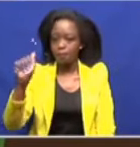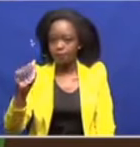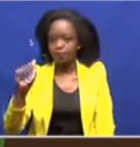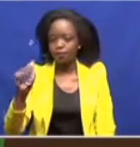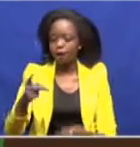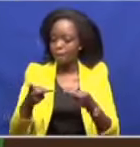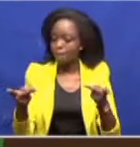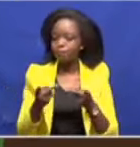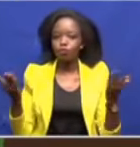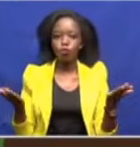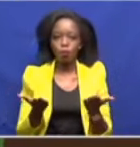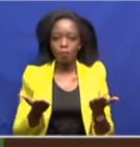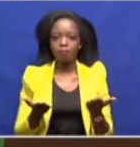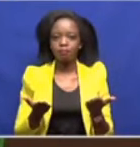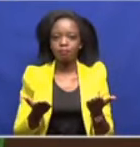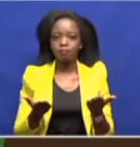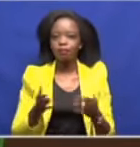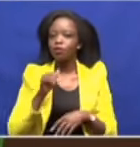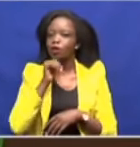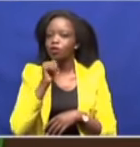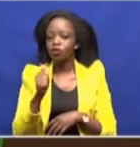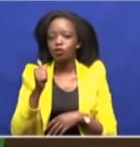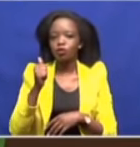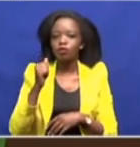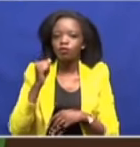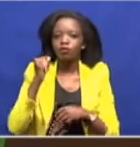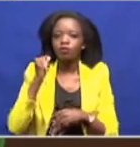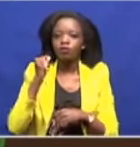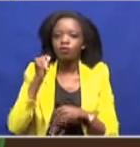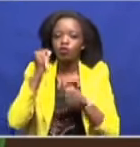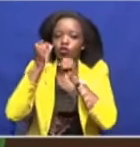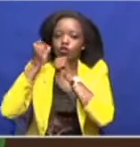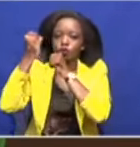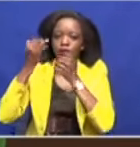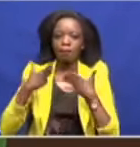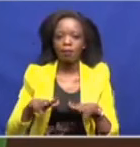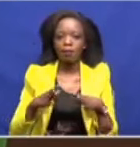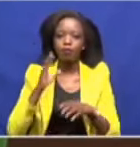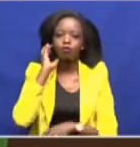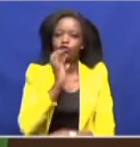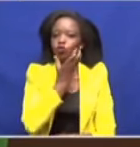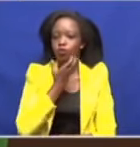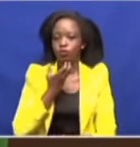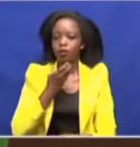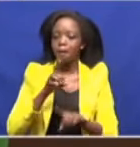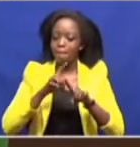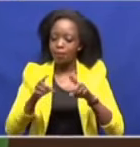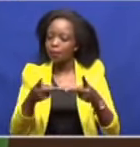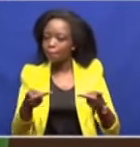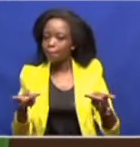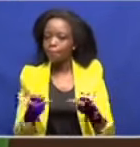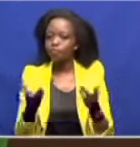mji ambao ulikuwa si wa Wayahudi bali ni mji wa watu